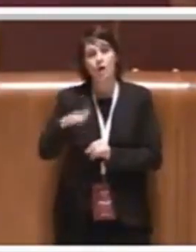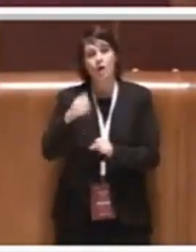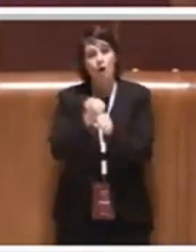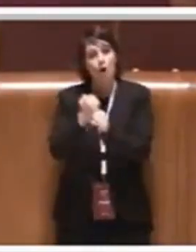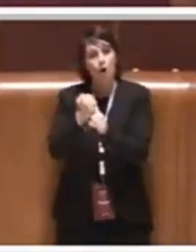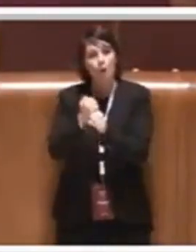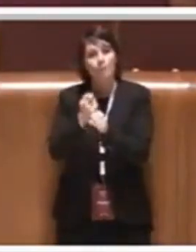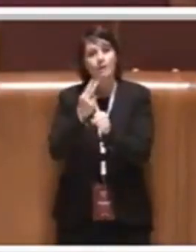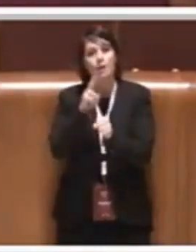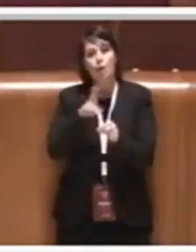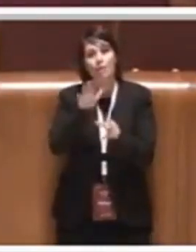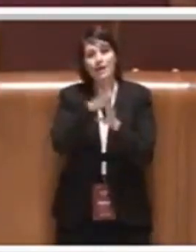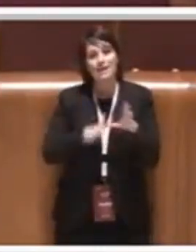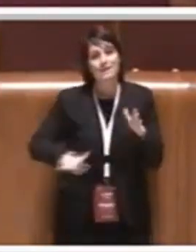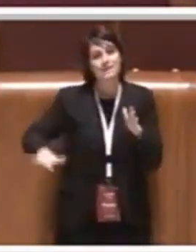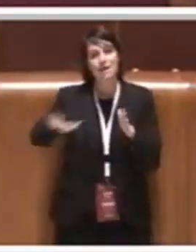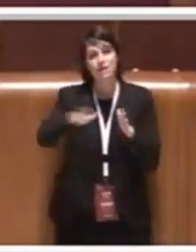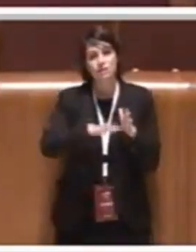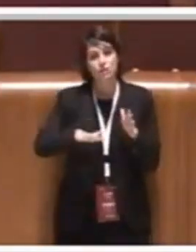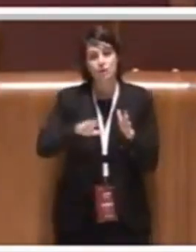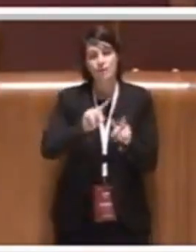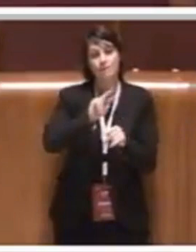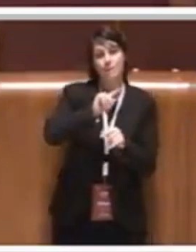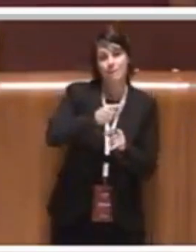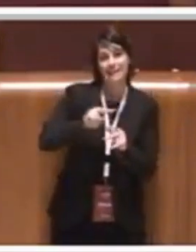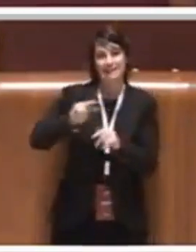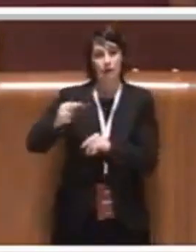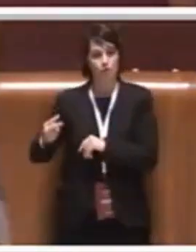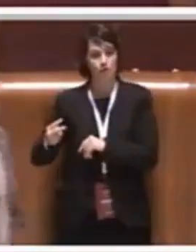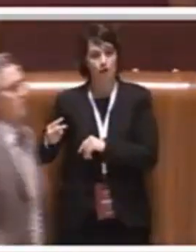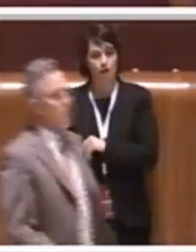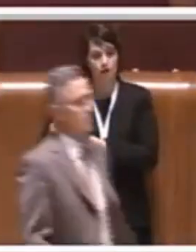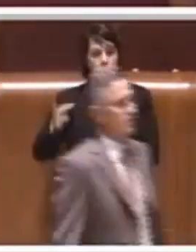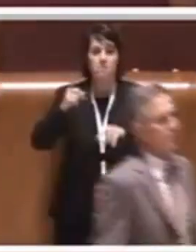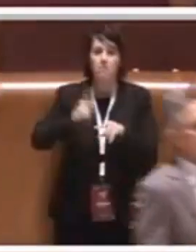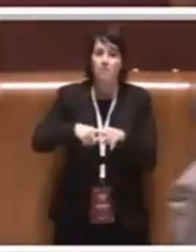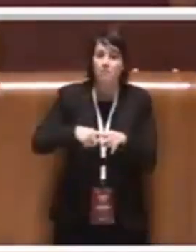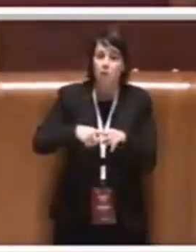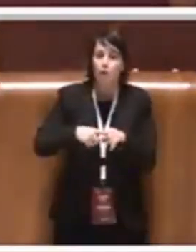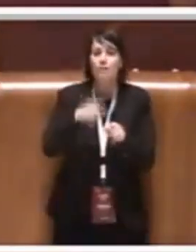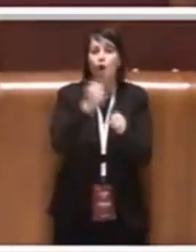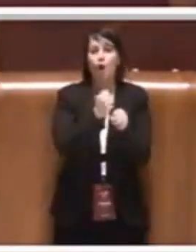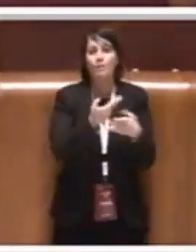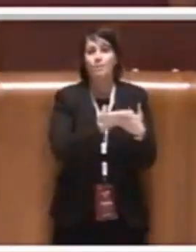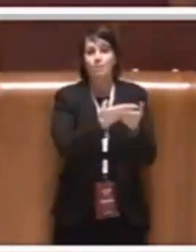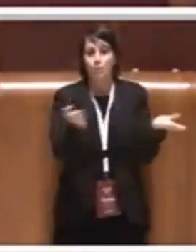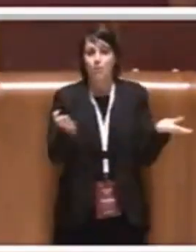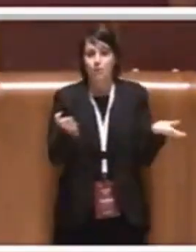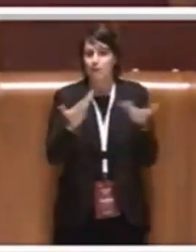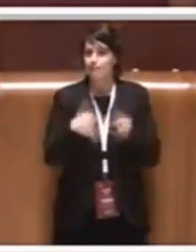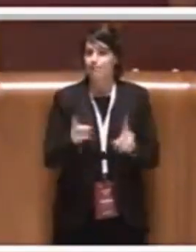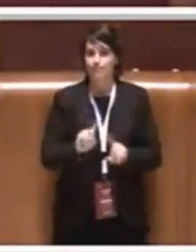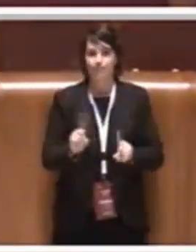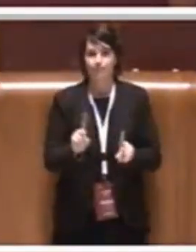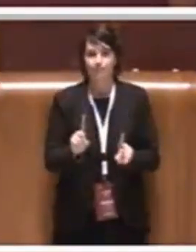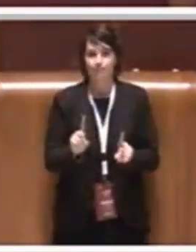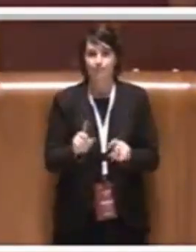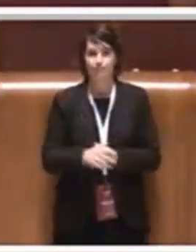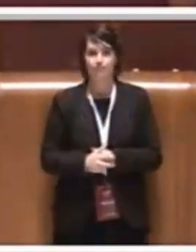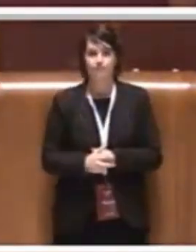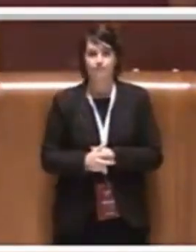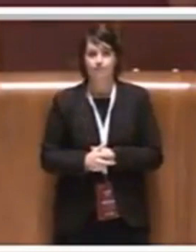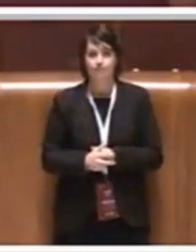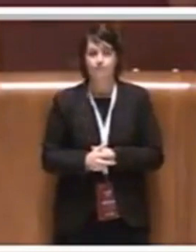di urbanizzazione primaria e secondaria, comunque delle opere pubbliche che